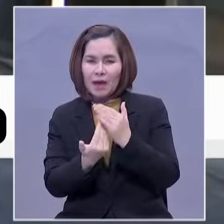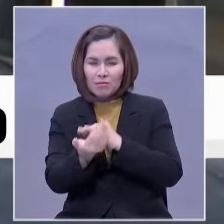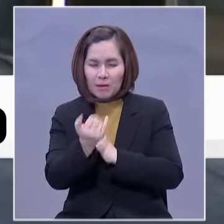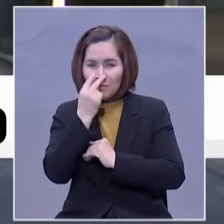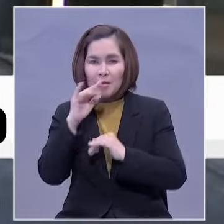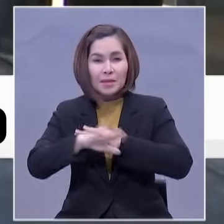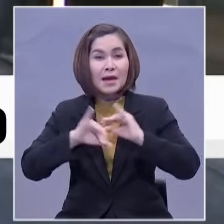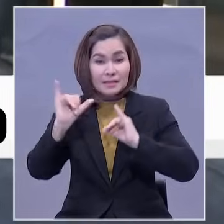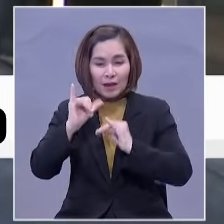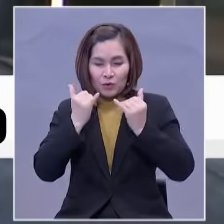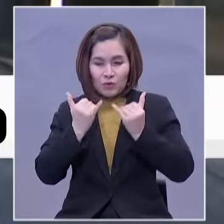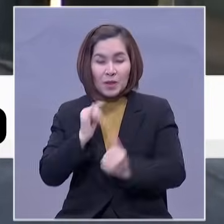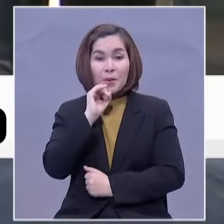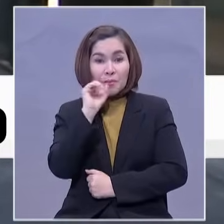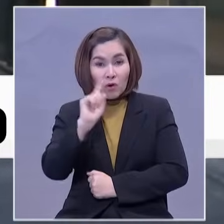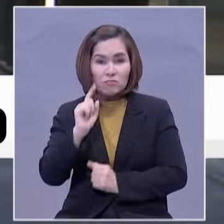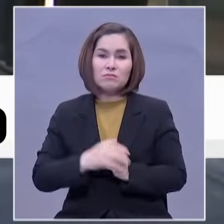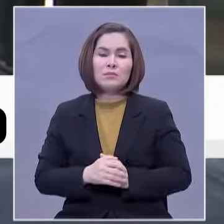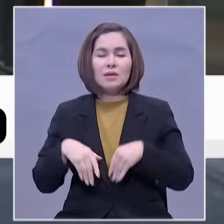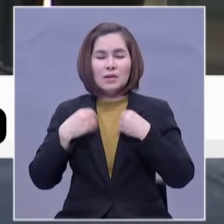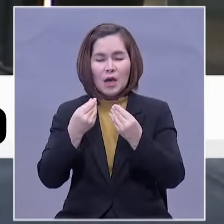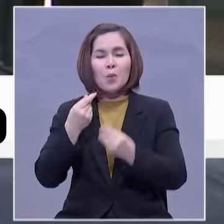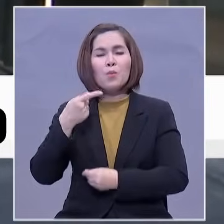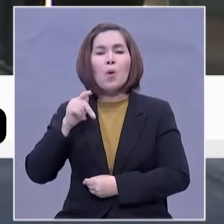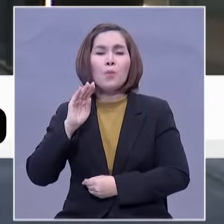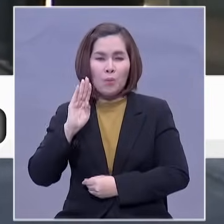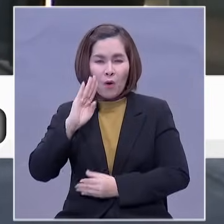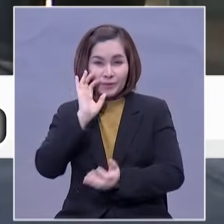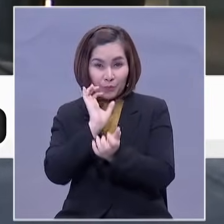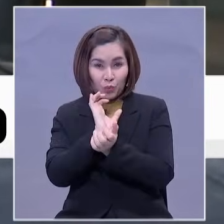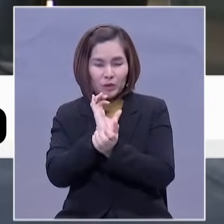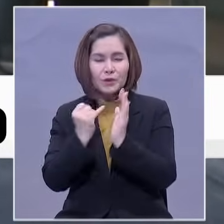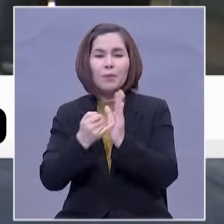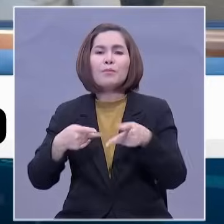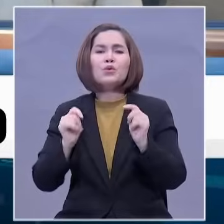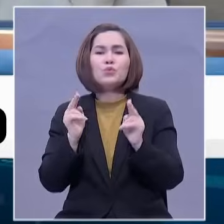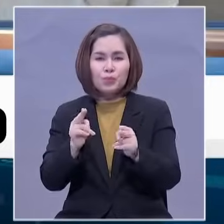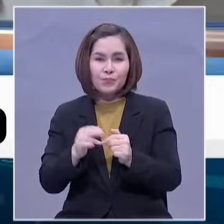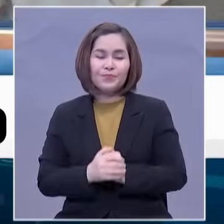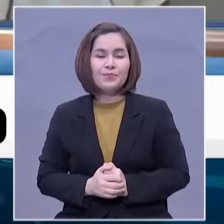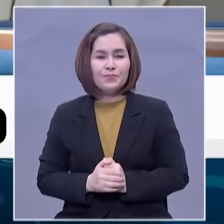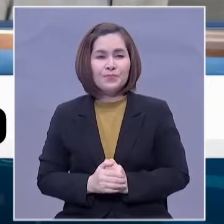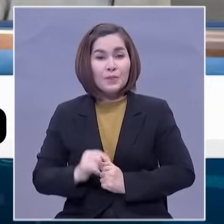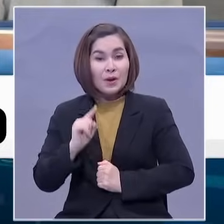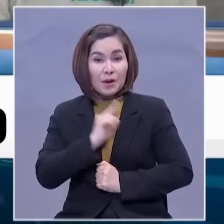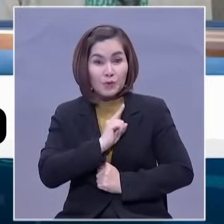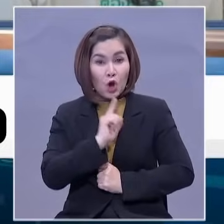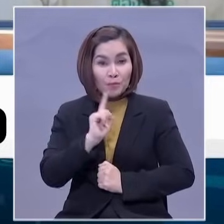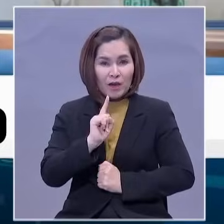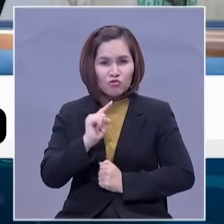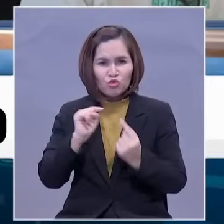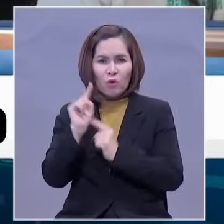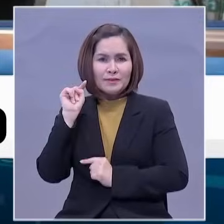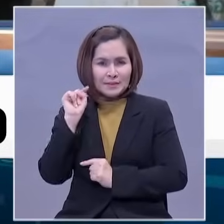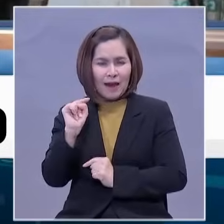พลบุรียุทธนาจอหขุนผู้บังคับการตำรวจปทุมธานีนะครับออกคำสั่งให้เจ้าหน้าที่ตำรวจ